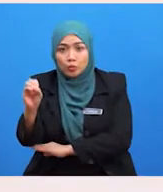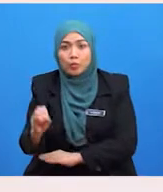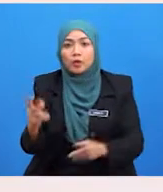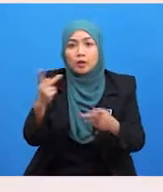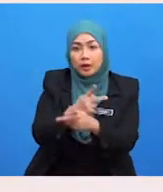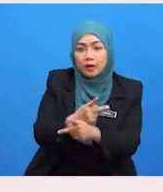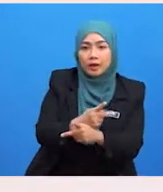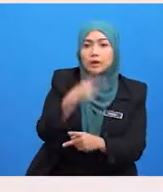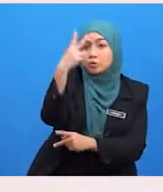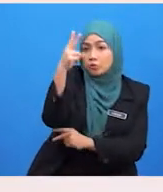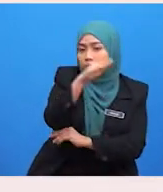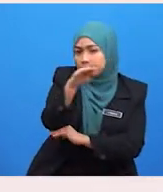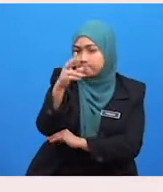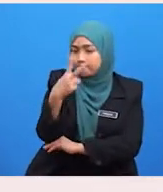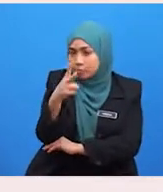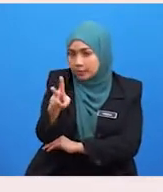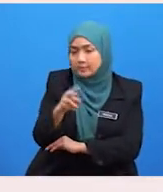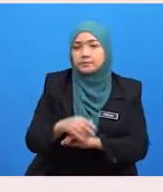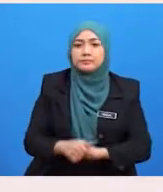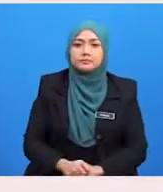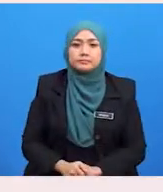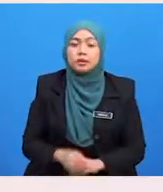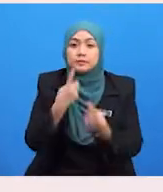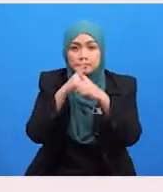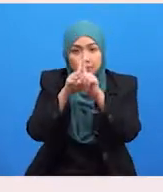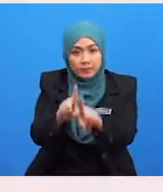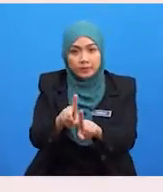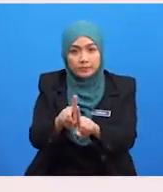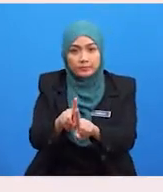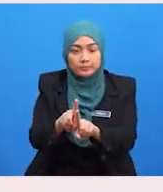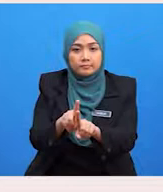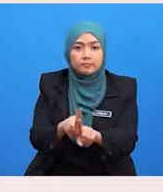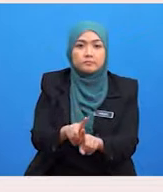RM64,350 darab tempoh masa 12/12. Jawapannya